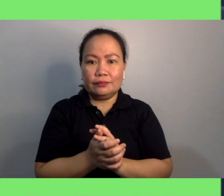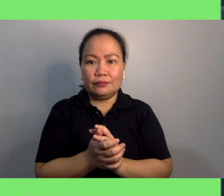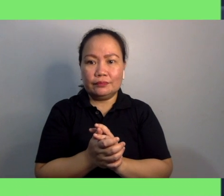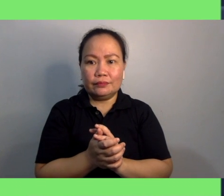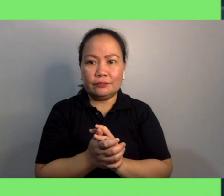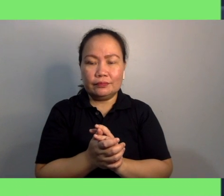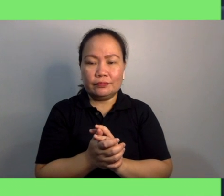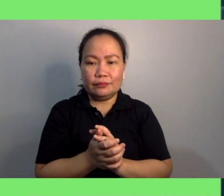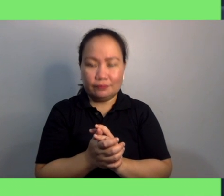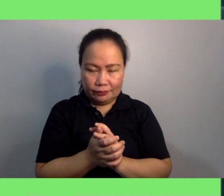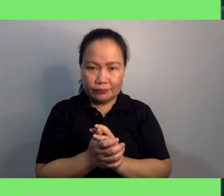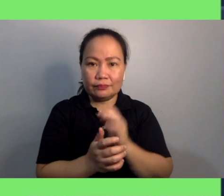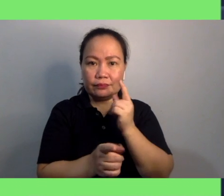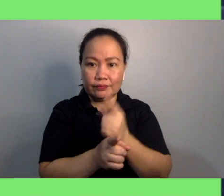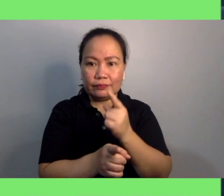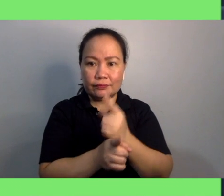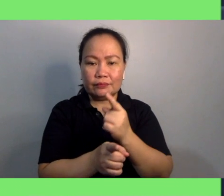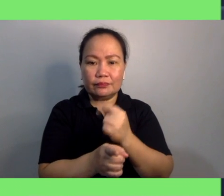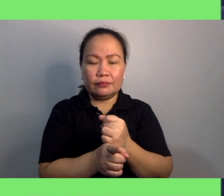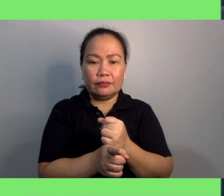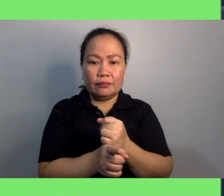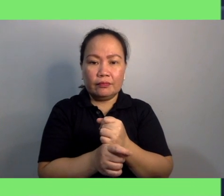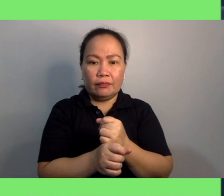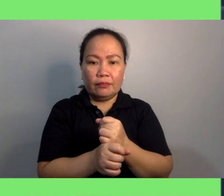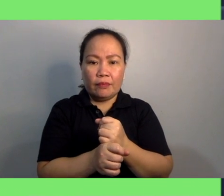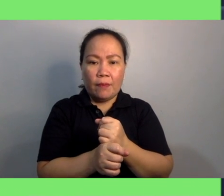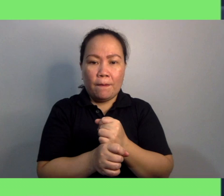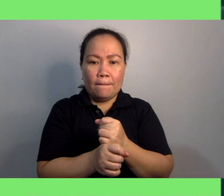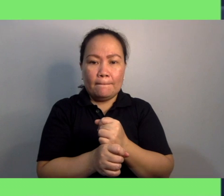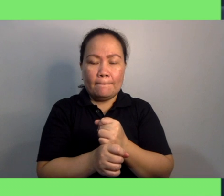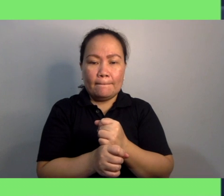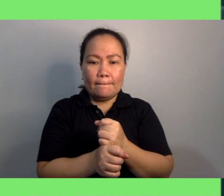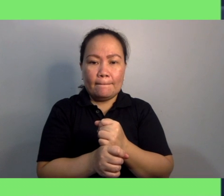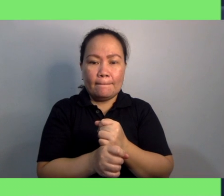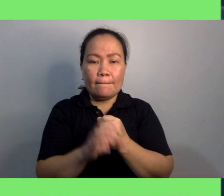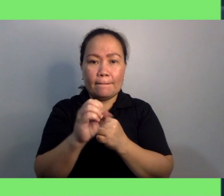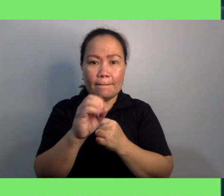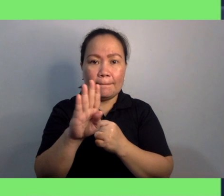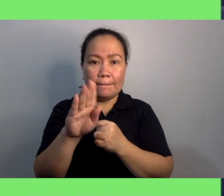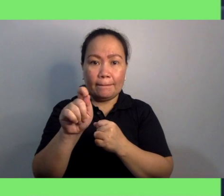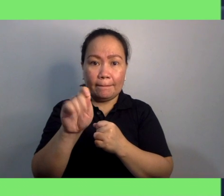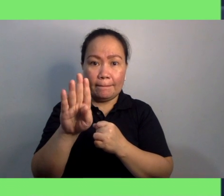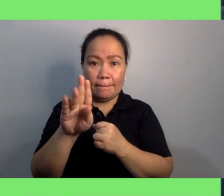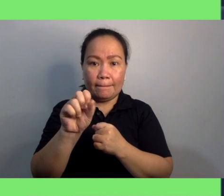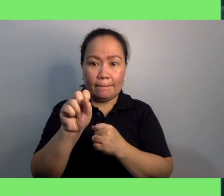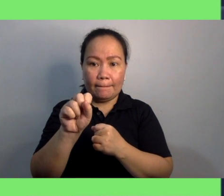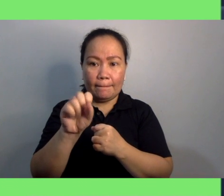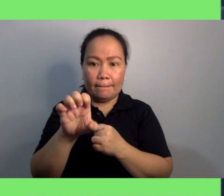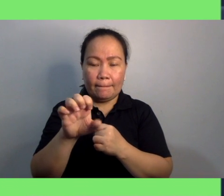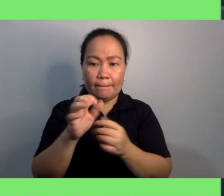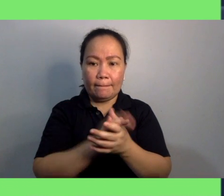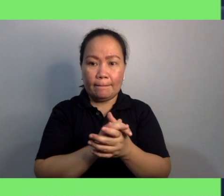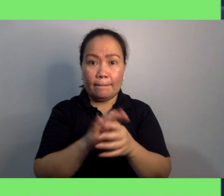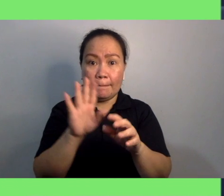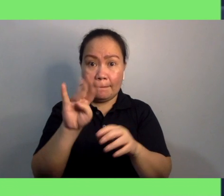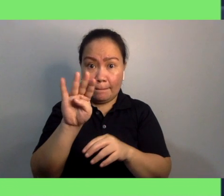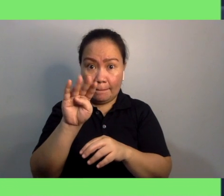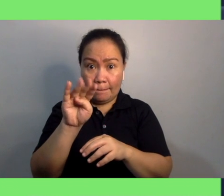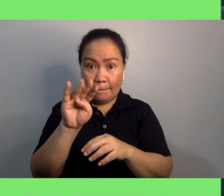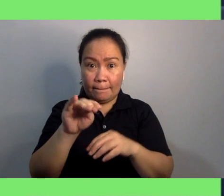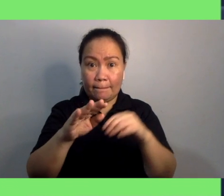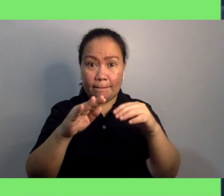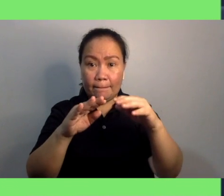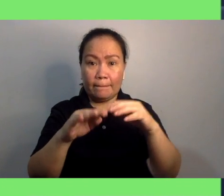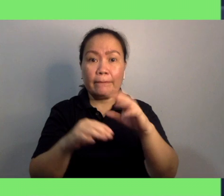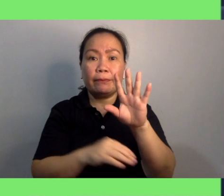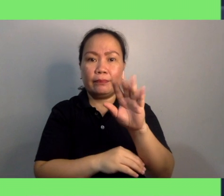This is obtuse angle. This one is also an obtuse angle. And 14 degrees, this